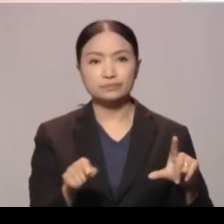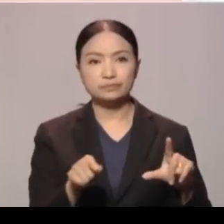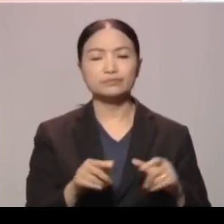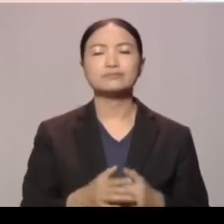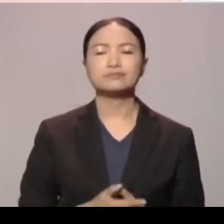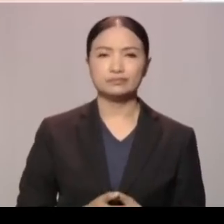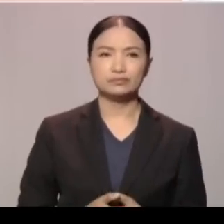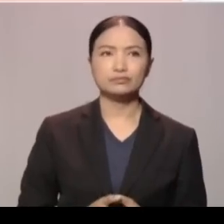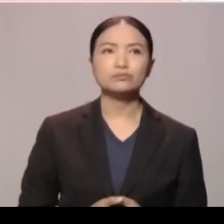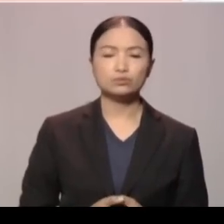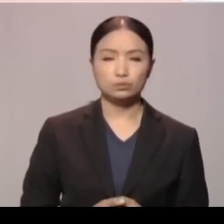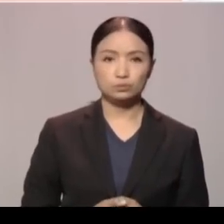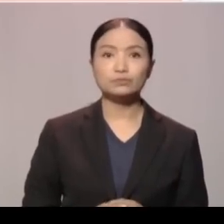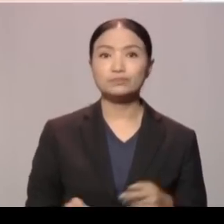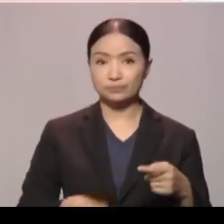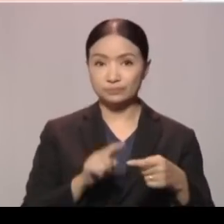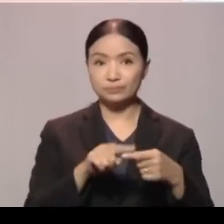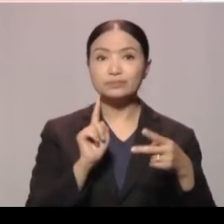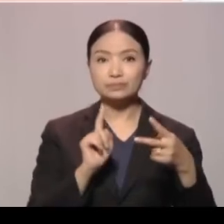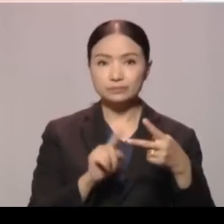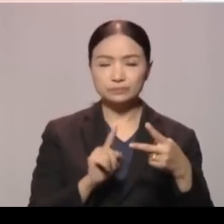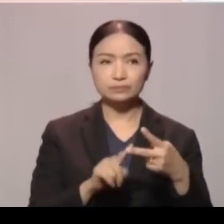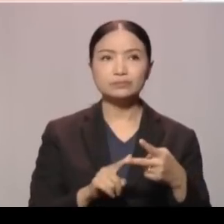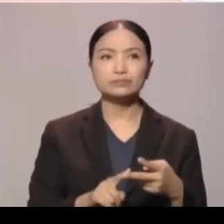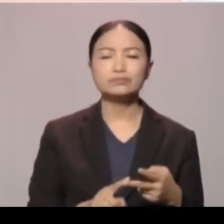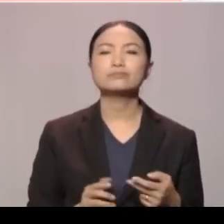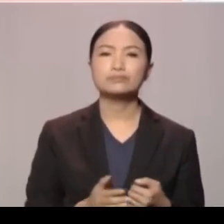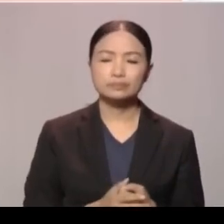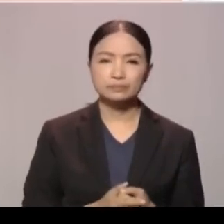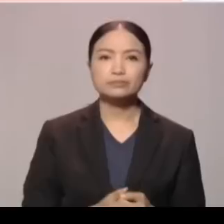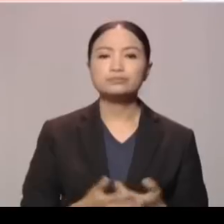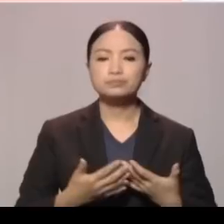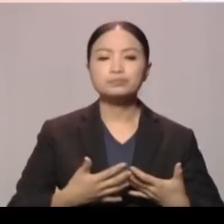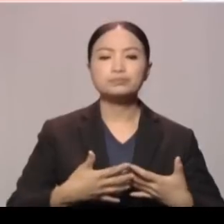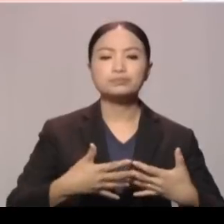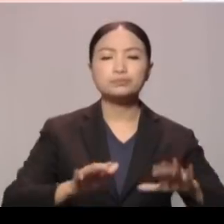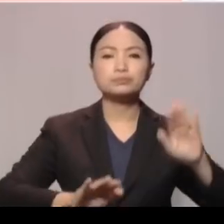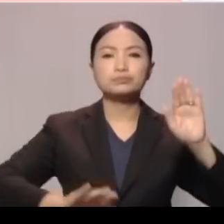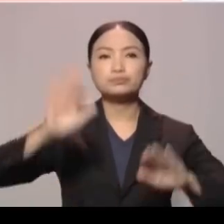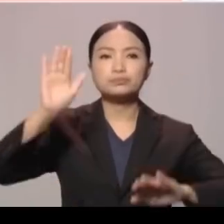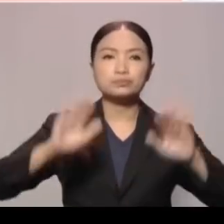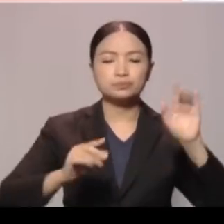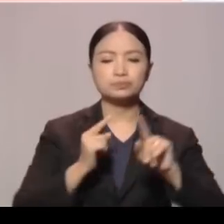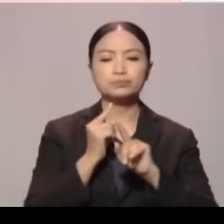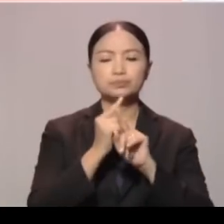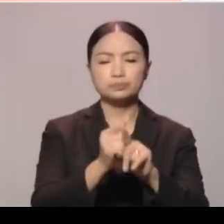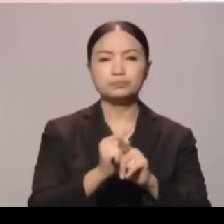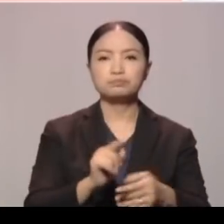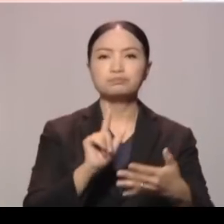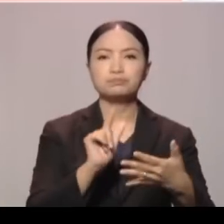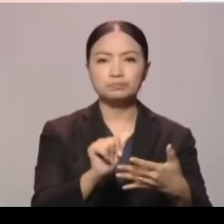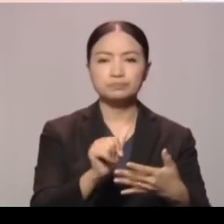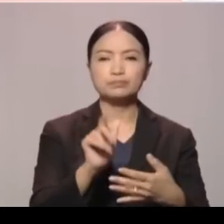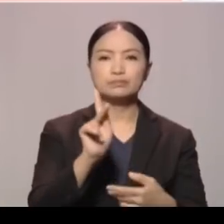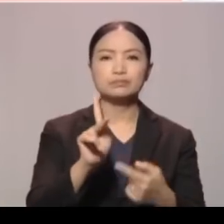นั่นก็คือชุดหนึ่งชุดที่ต่อมาก็คือปล่อยให้ฟรีโหวตกันในสภาตามหลักการที่ถูกต้อง ครับ ค่ะ อ